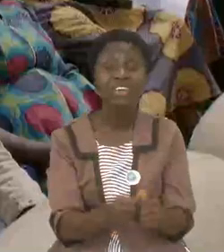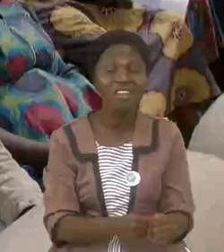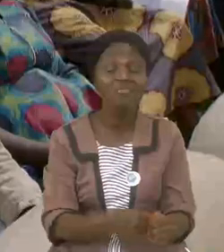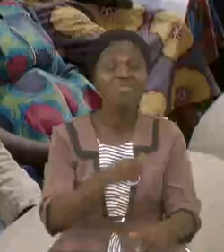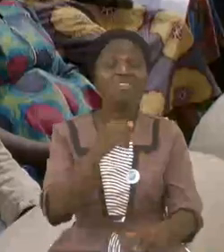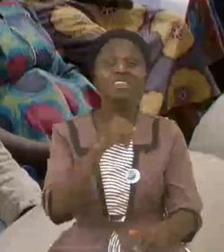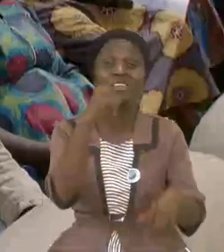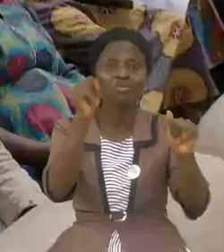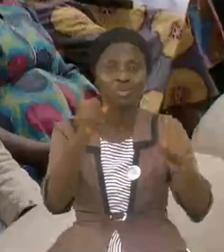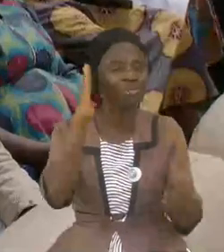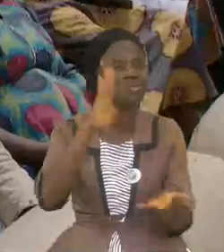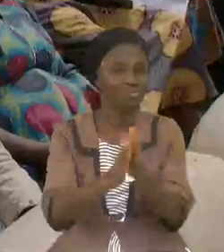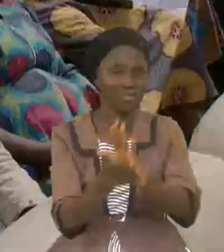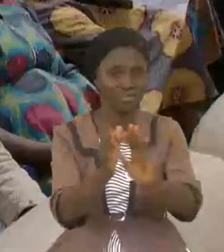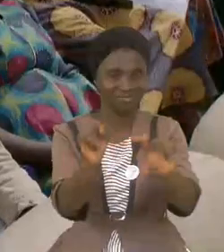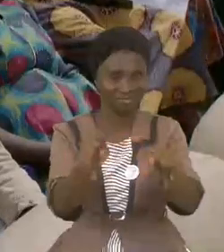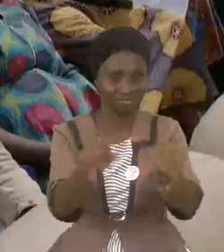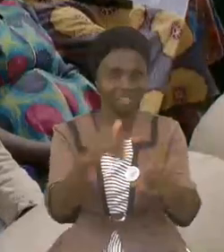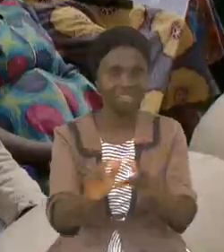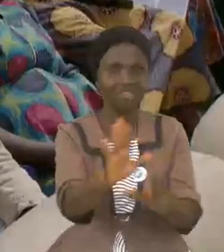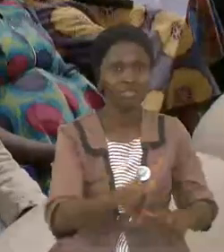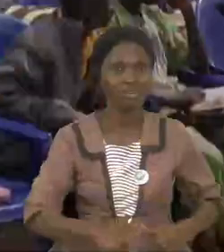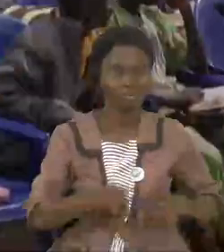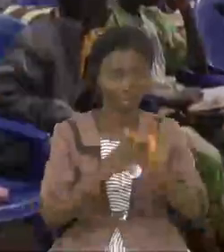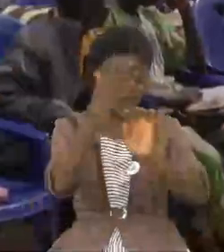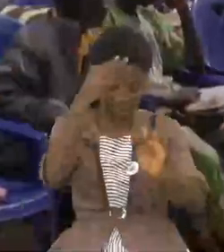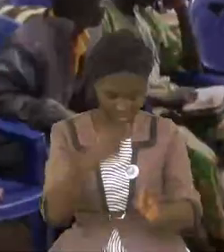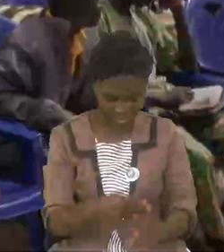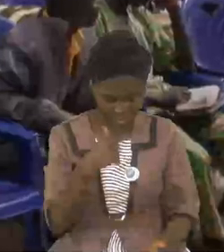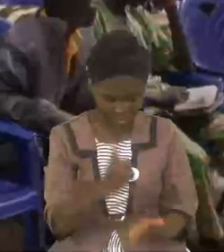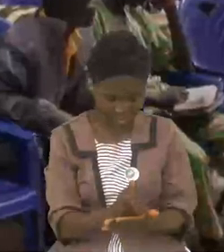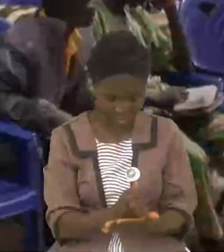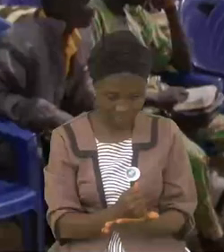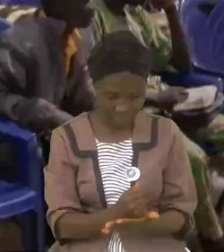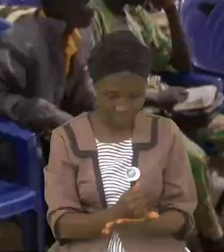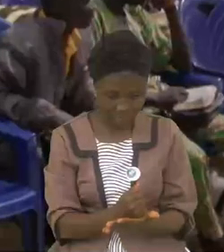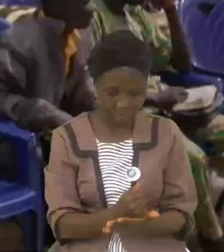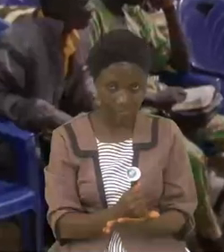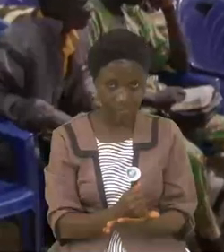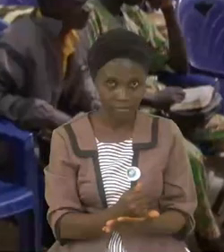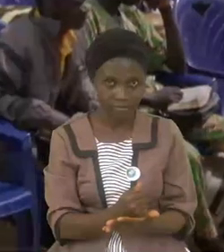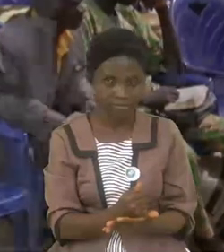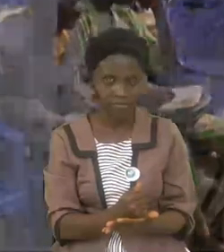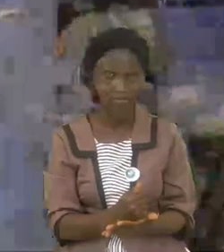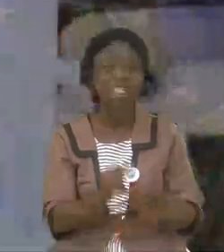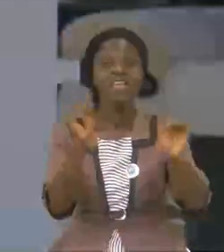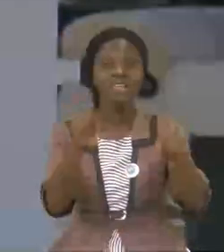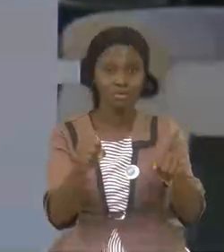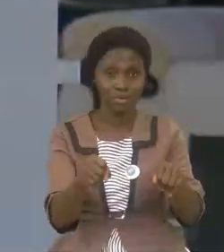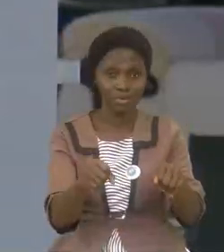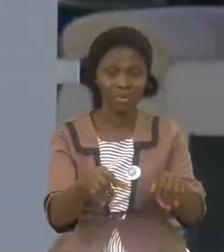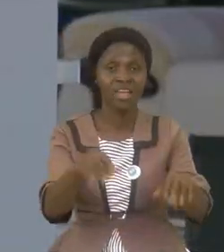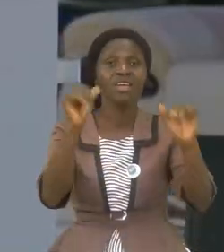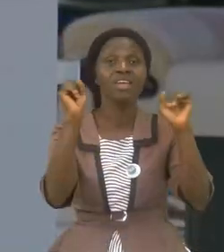ciel dit Amen à votre vie. Et chaque impossibilité deviendra possible dans votre vie au nom